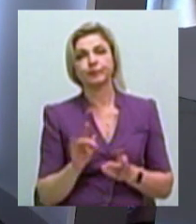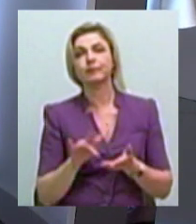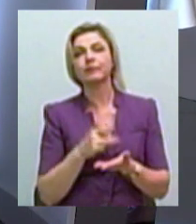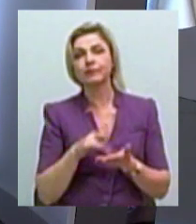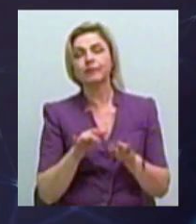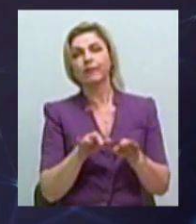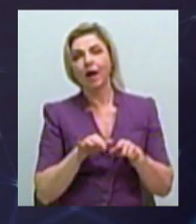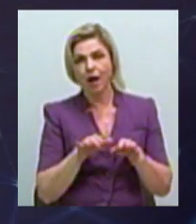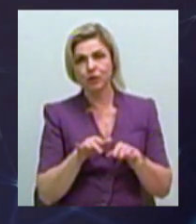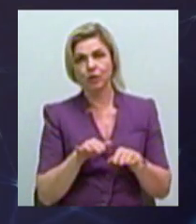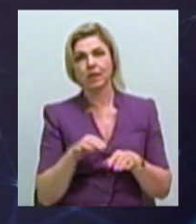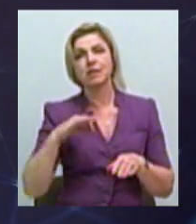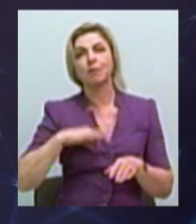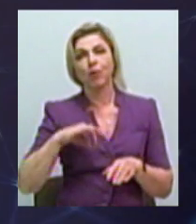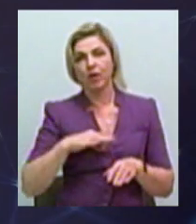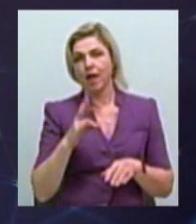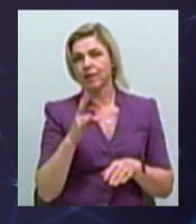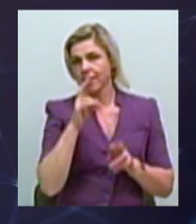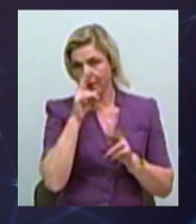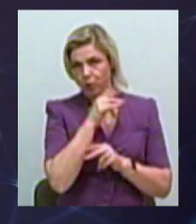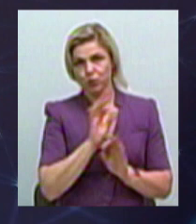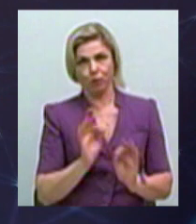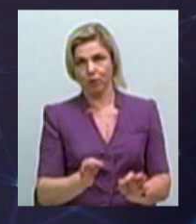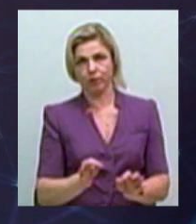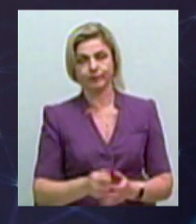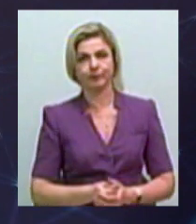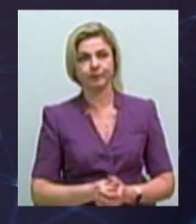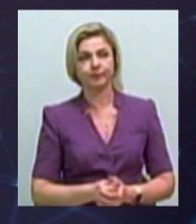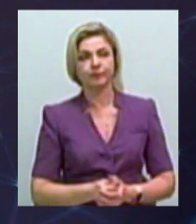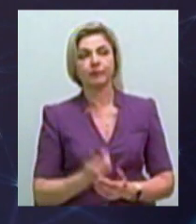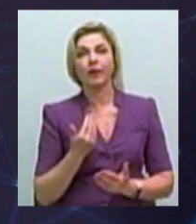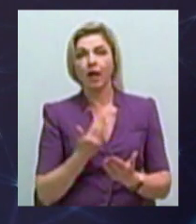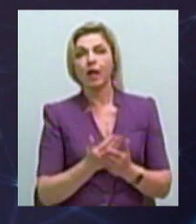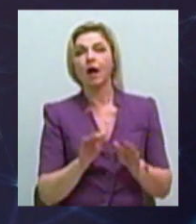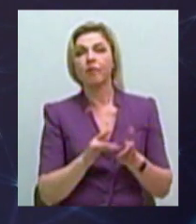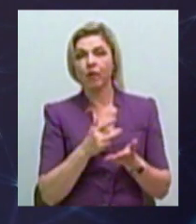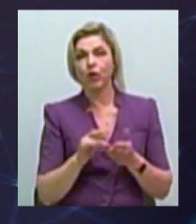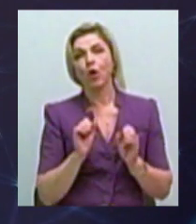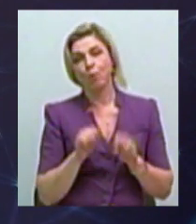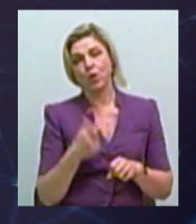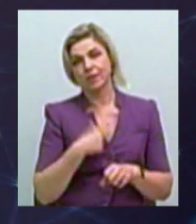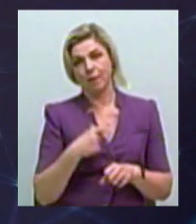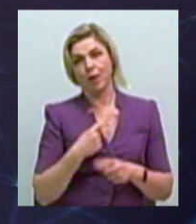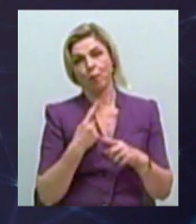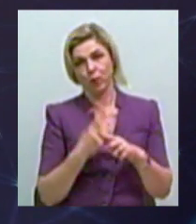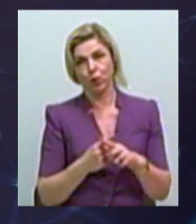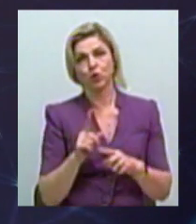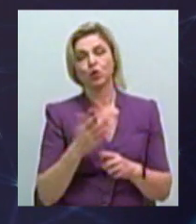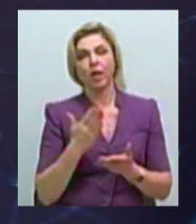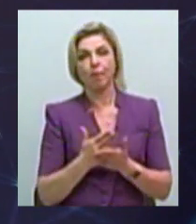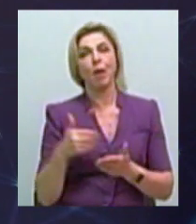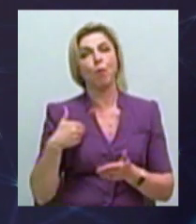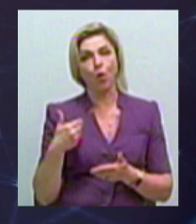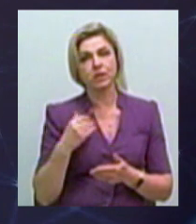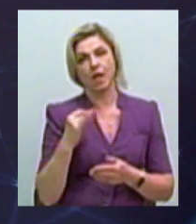гаджети використовуються нерозумно. Їх можна використовувати як собі в плюс, щоб мати від того зиск, а так